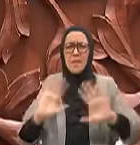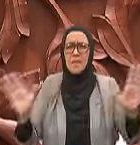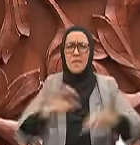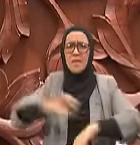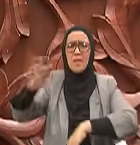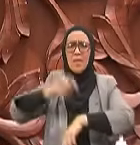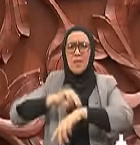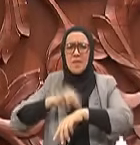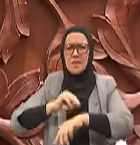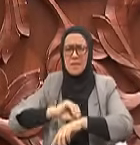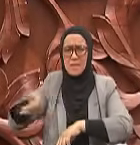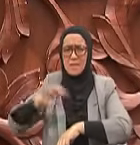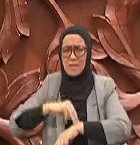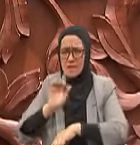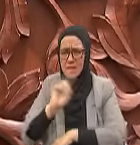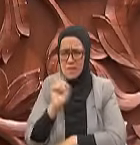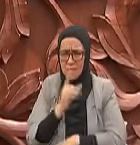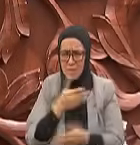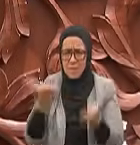bahamas